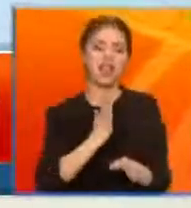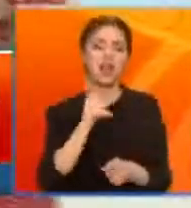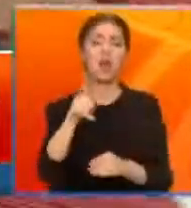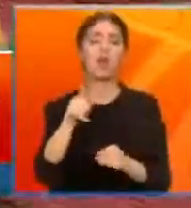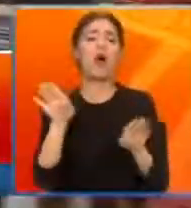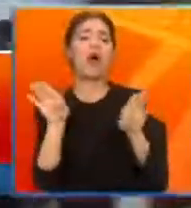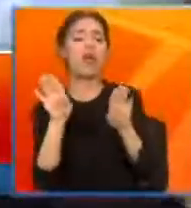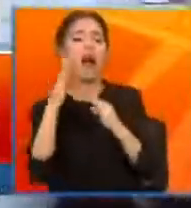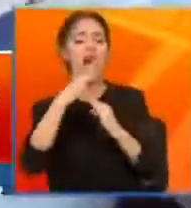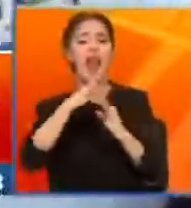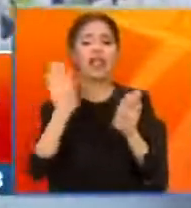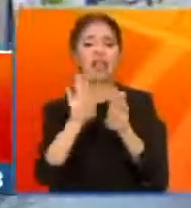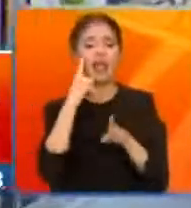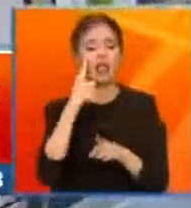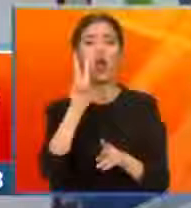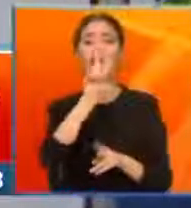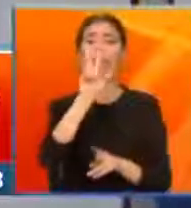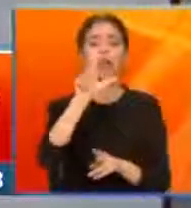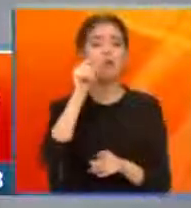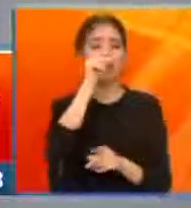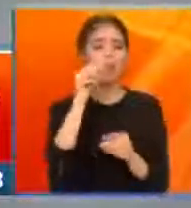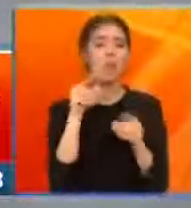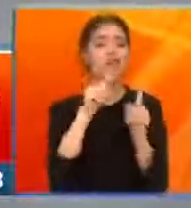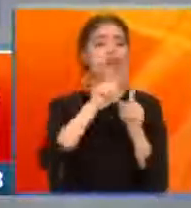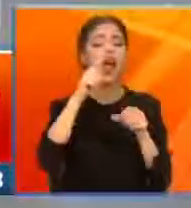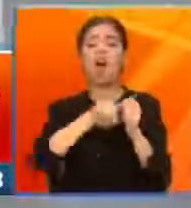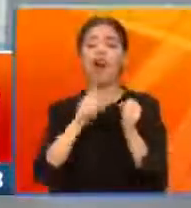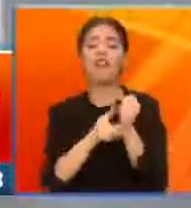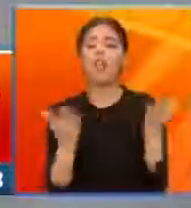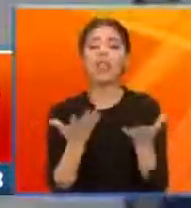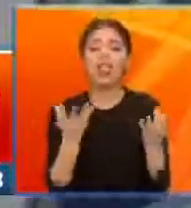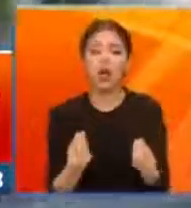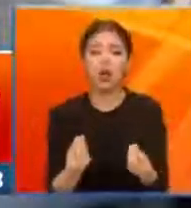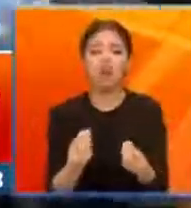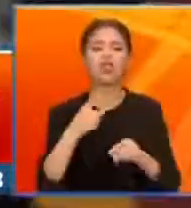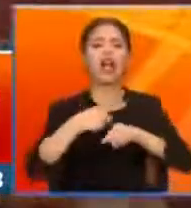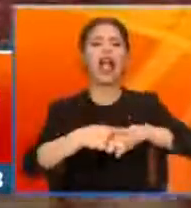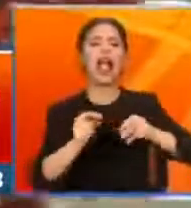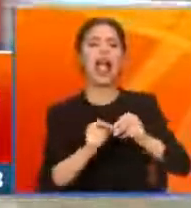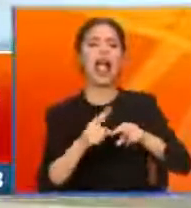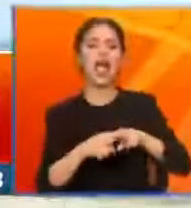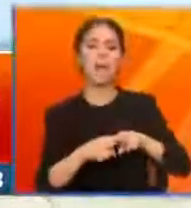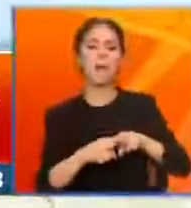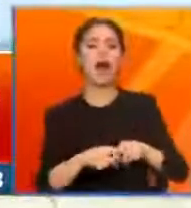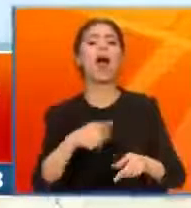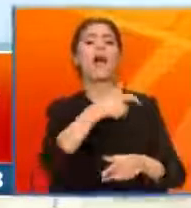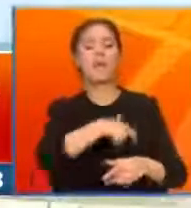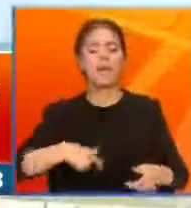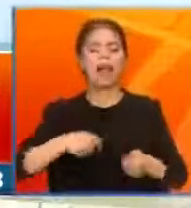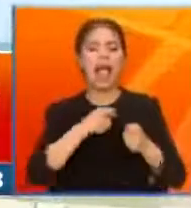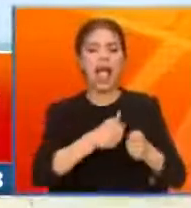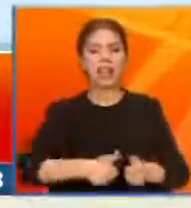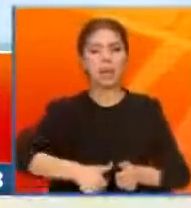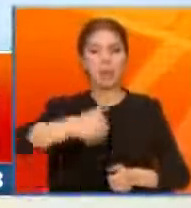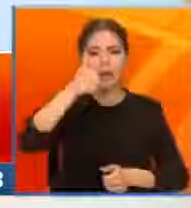Mart haftasında da ne olacak? Bütün velilerin hakkında bu soru var. İşte EBA, Milli Eğitim Bakanlığı'nın eğitim bilişim